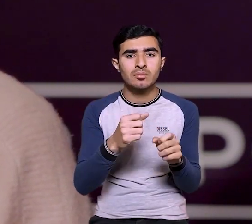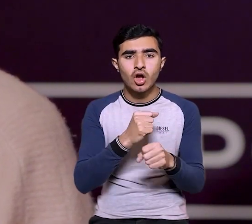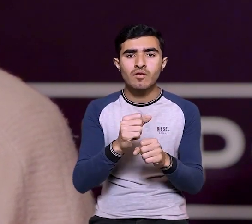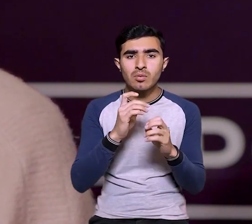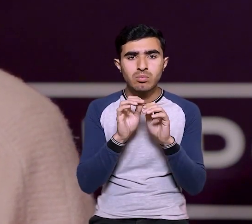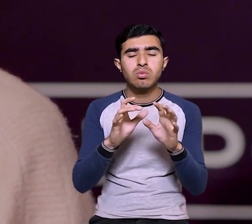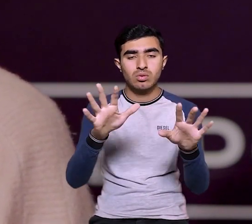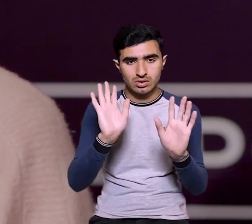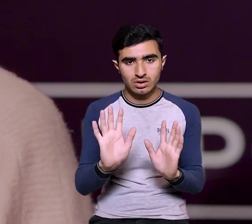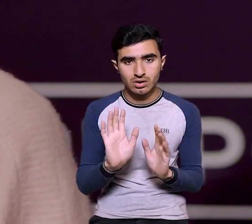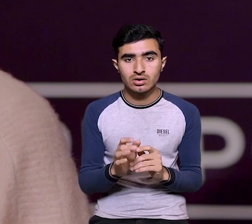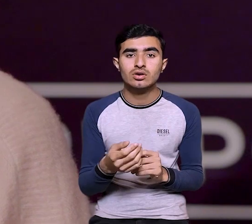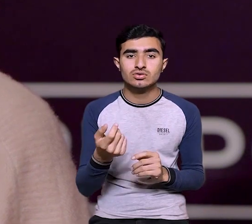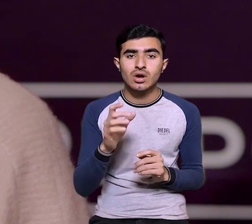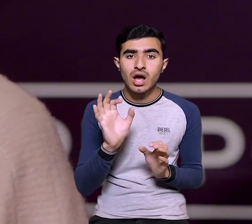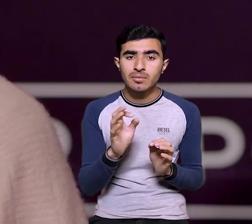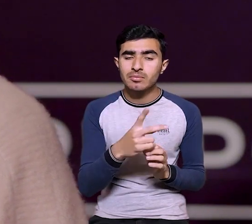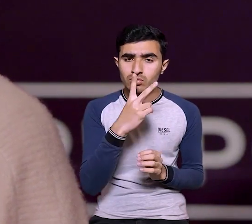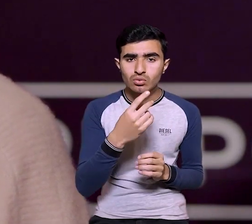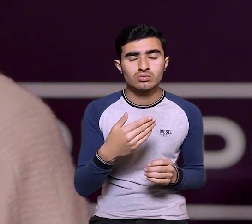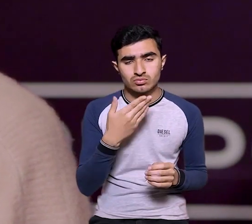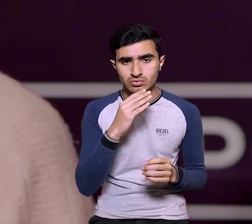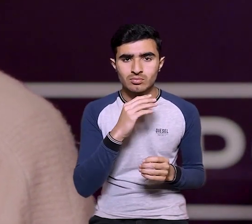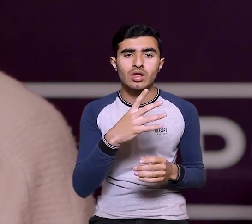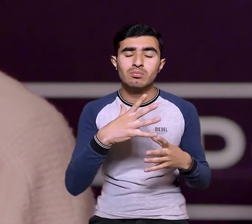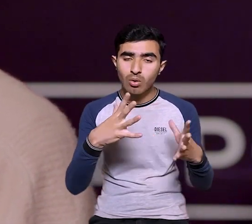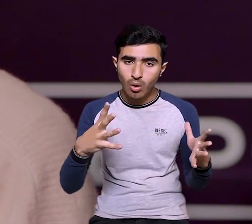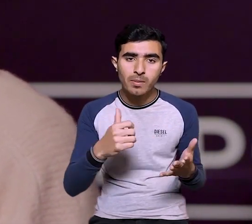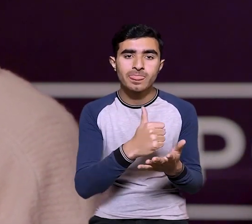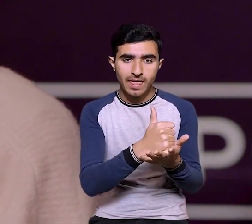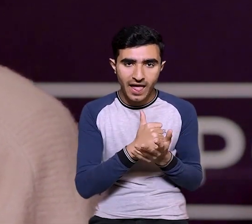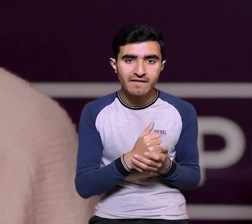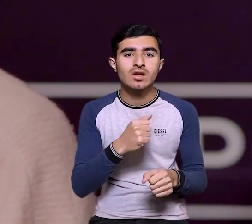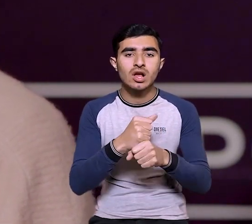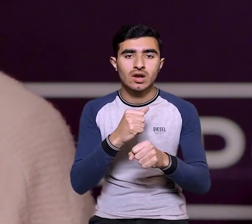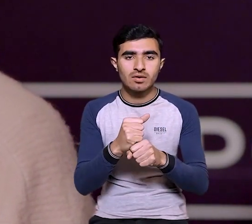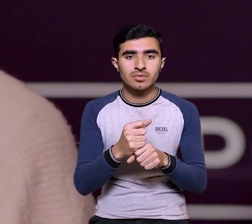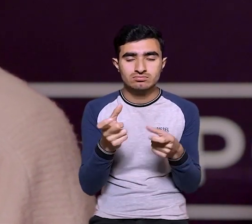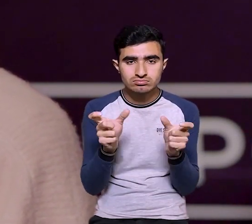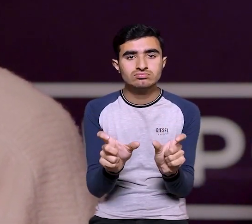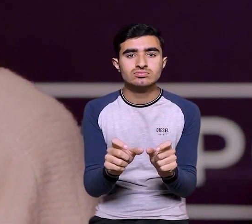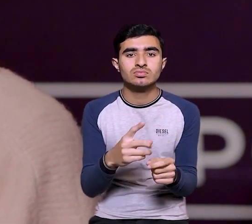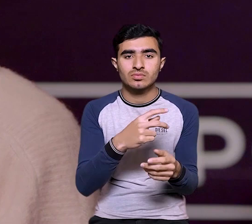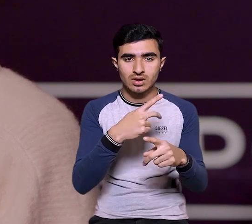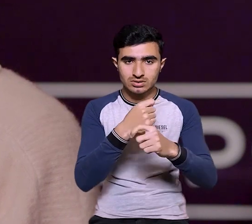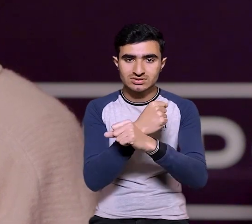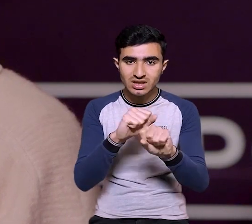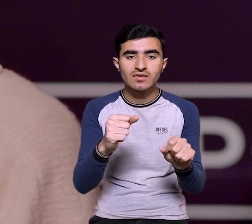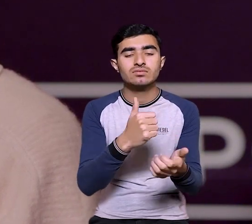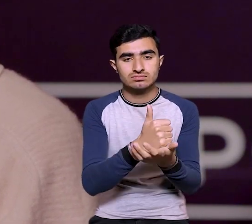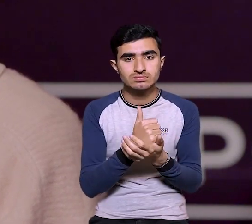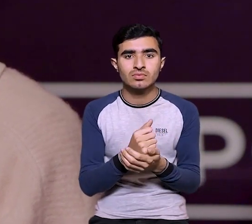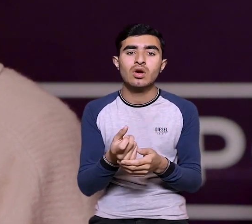है कि इस पे वो जितना भी हमें वो सिक्योरिटी दे सके, गवर्नमेंट जितनी उसकी बस की बात है तो वो हमें दे, लेकिन इसके ऊपर जो